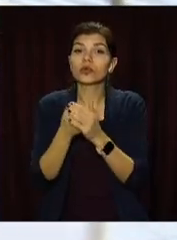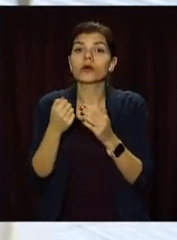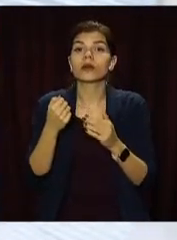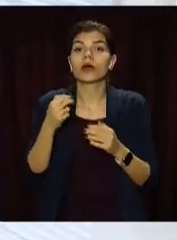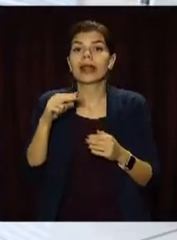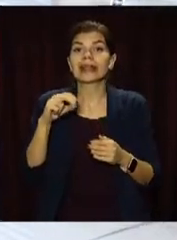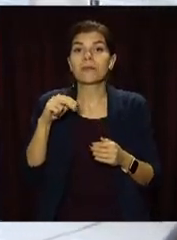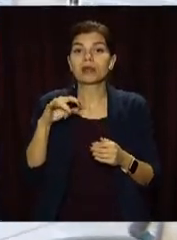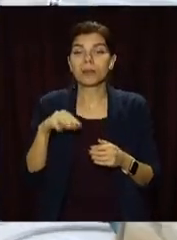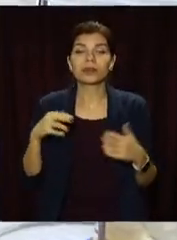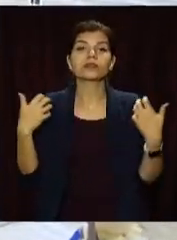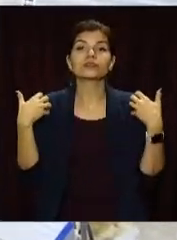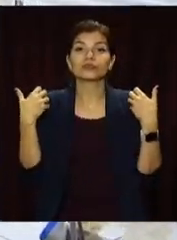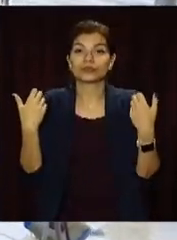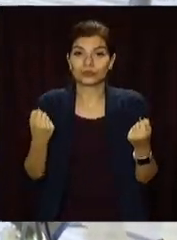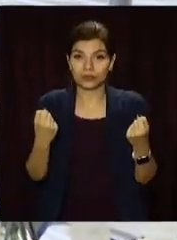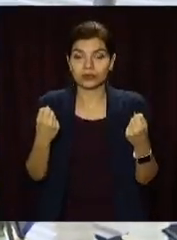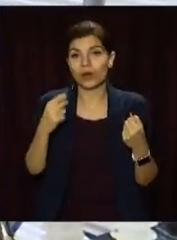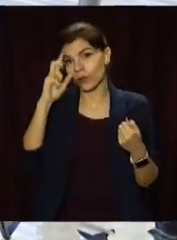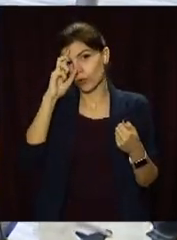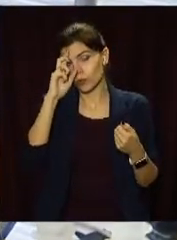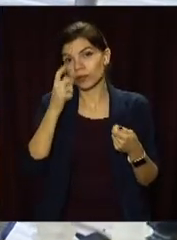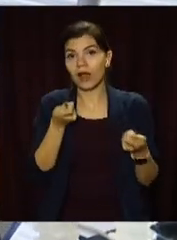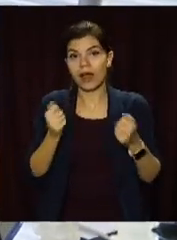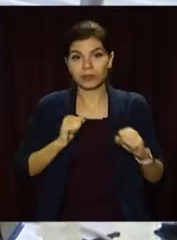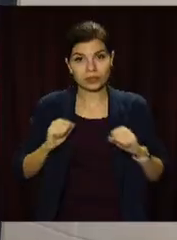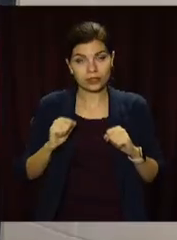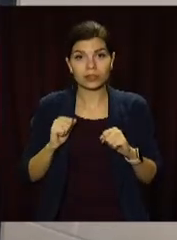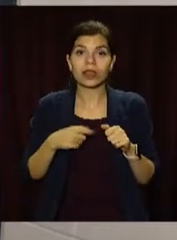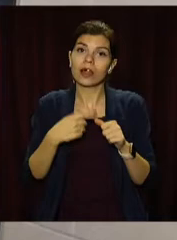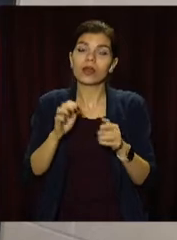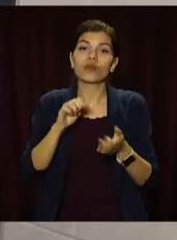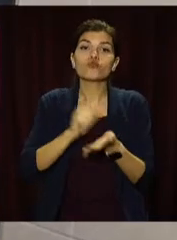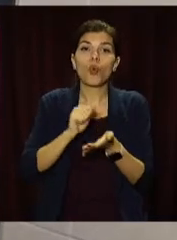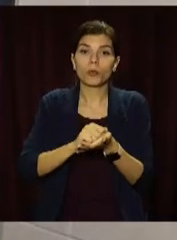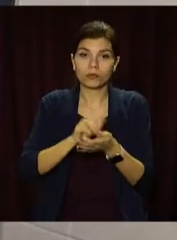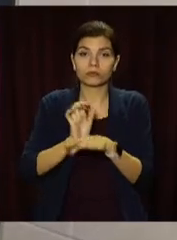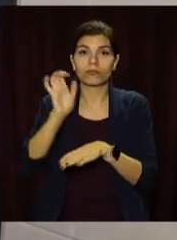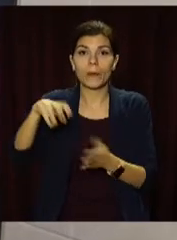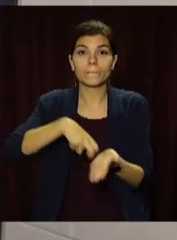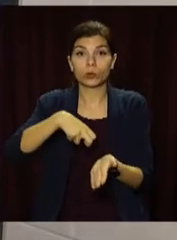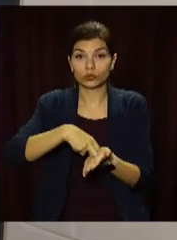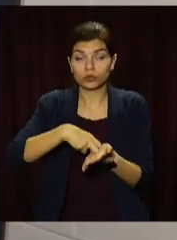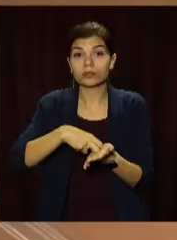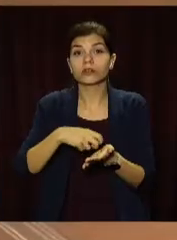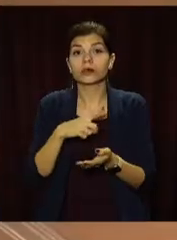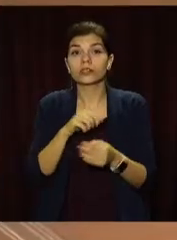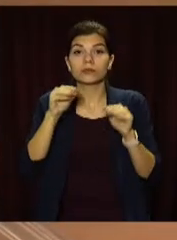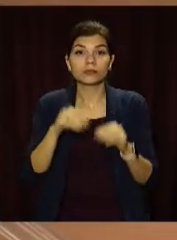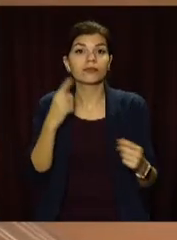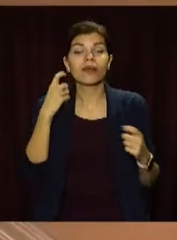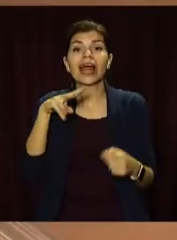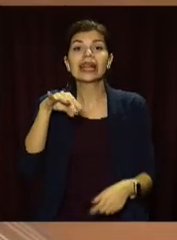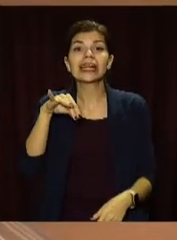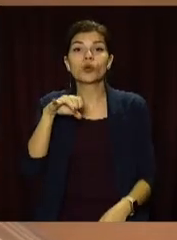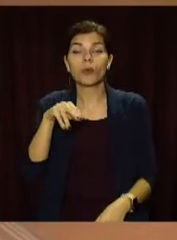департаменту охорони здоров'я облдержадміністрації або надіслати пакет документів поштою. За оперативними даними, у